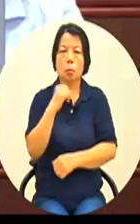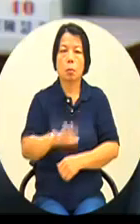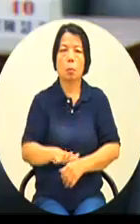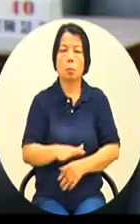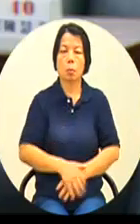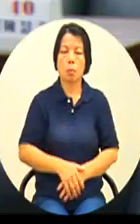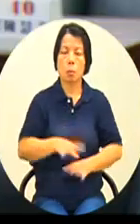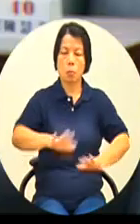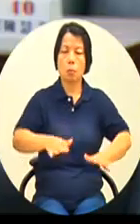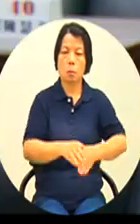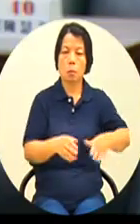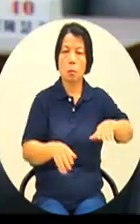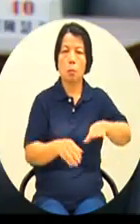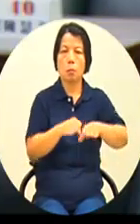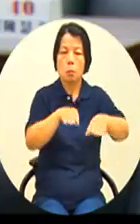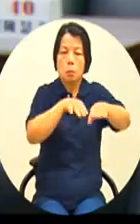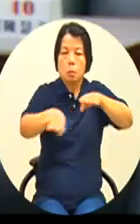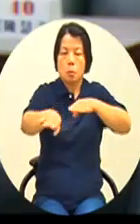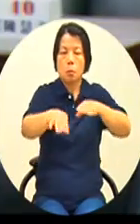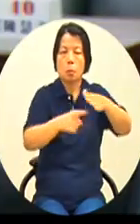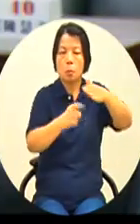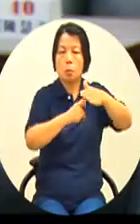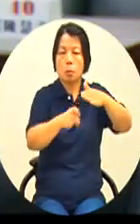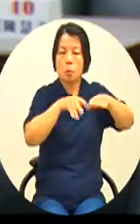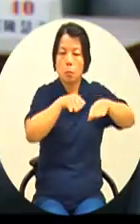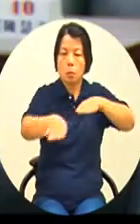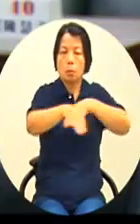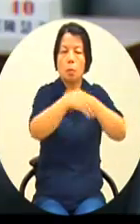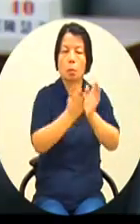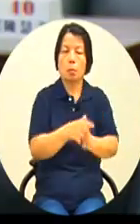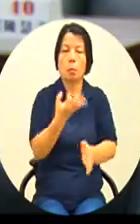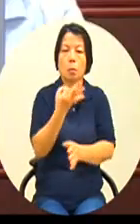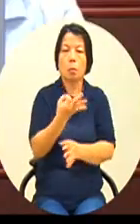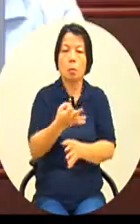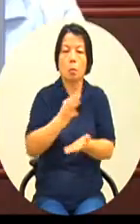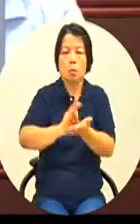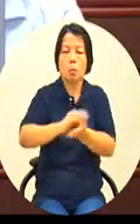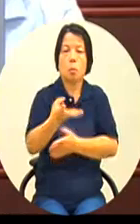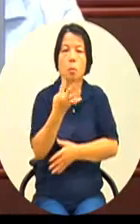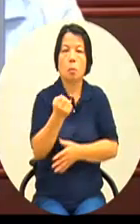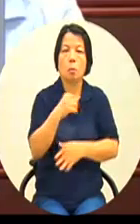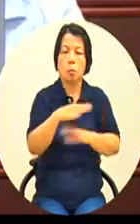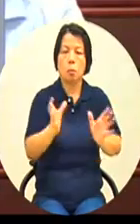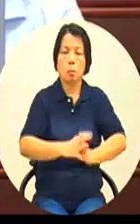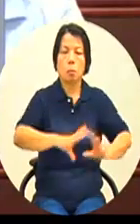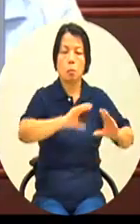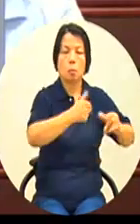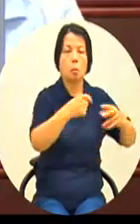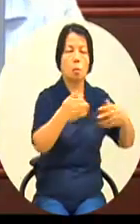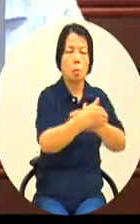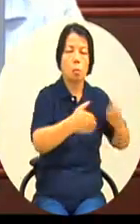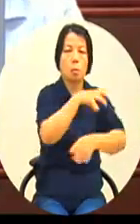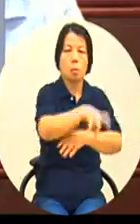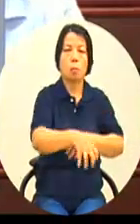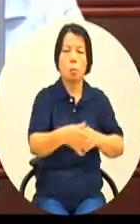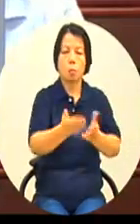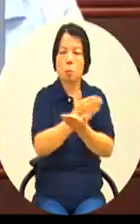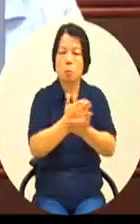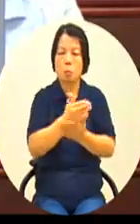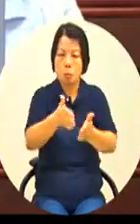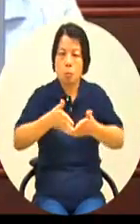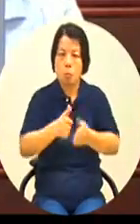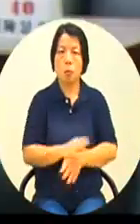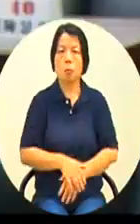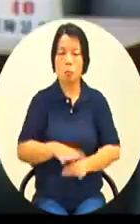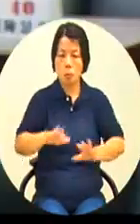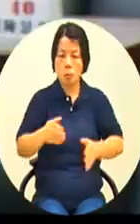摆要开这个高铁，这个经费才偌济？ 经费都爱得等迄个国公局来做评估，因为我们是做。 你这